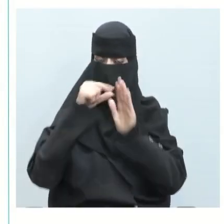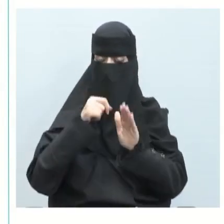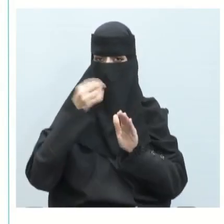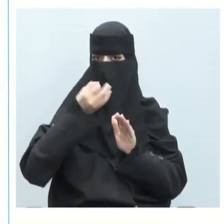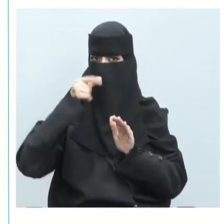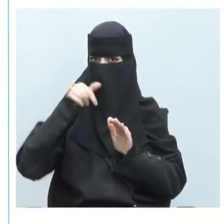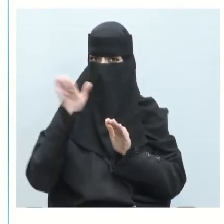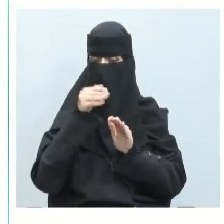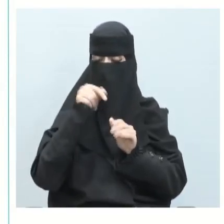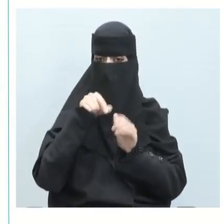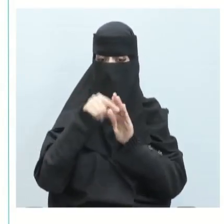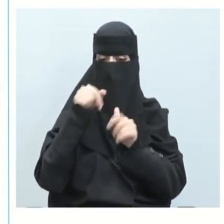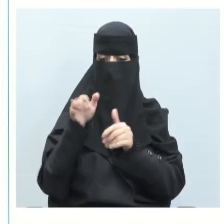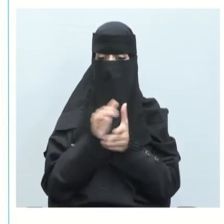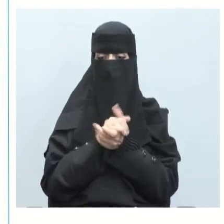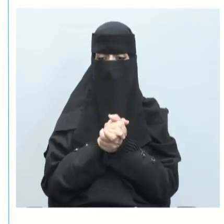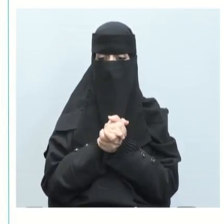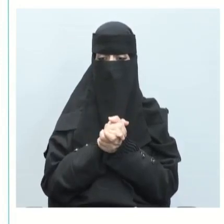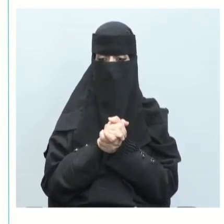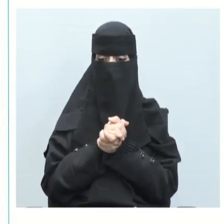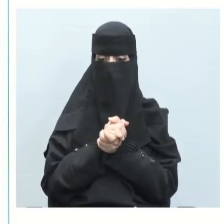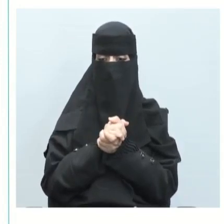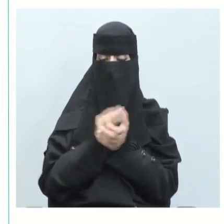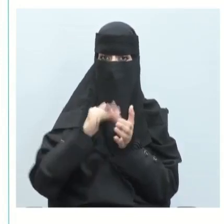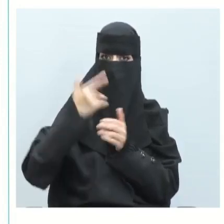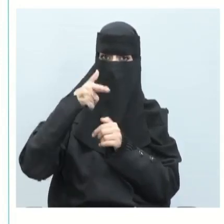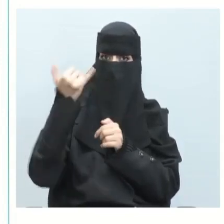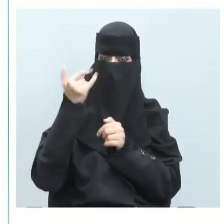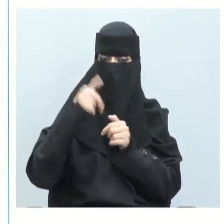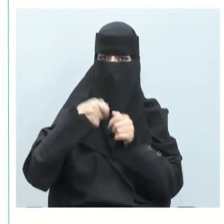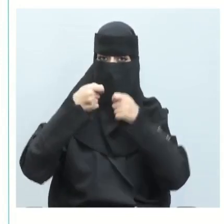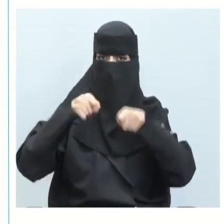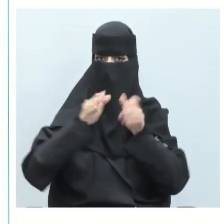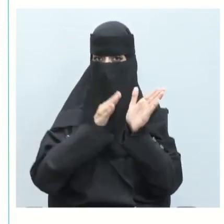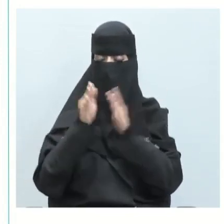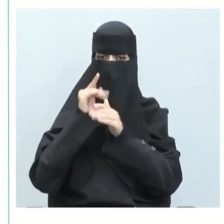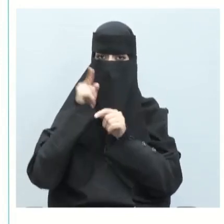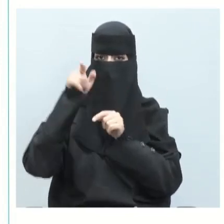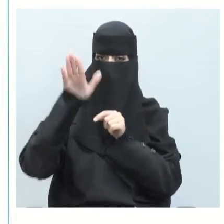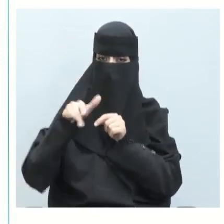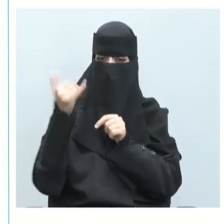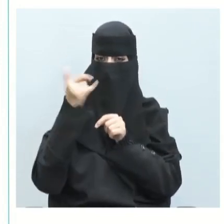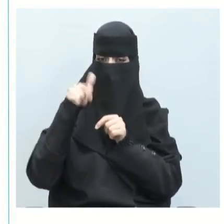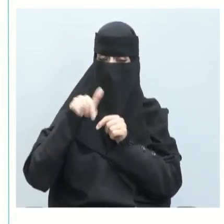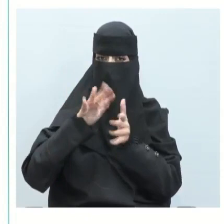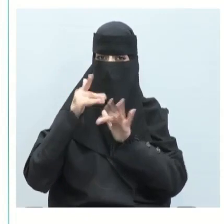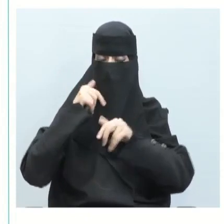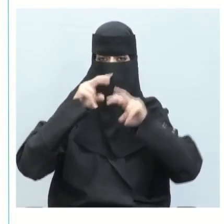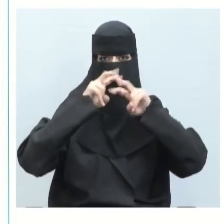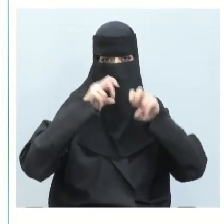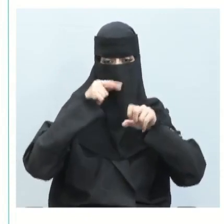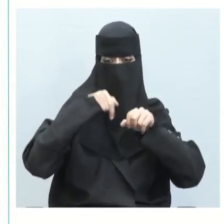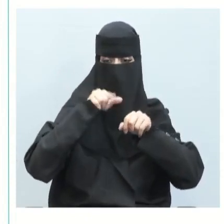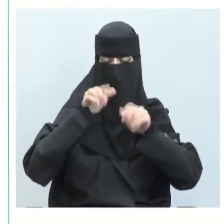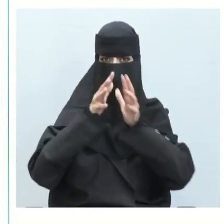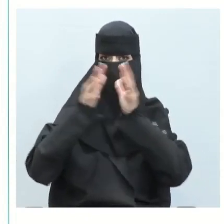نتحدث عنها في درس اليوم ناتي الى اهميه تعظيم الايراد هنالك له اهميه حينما نبحث عن